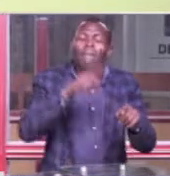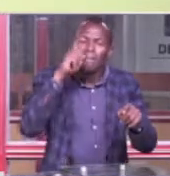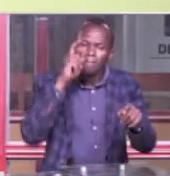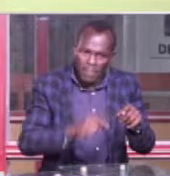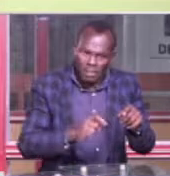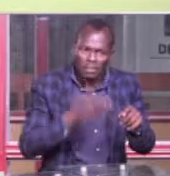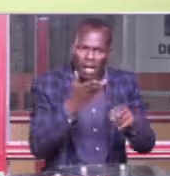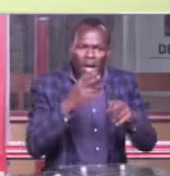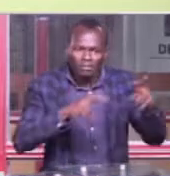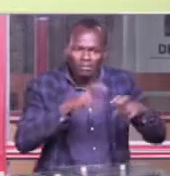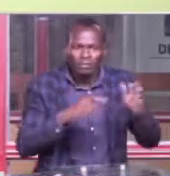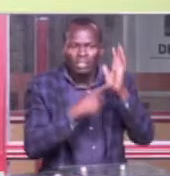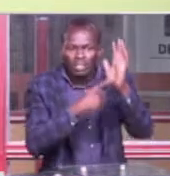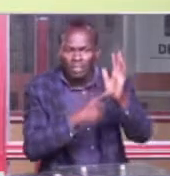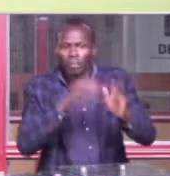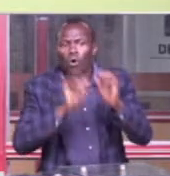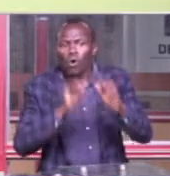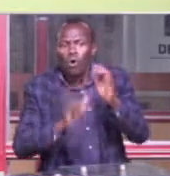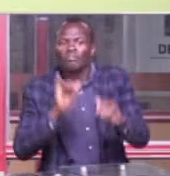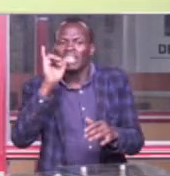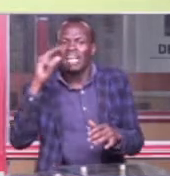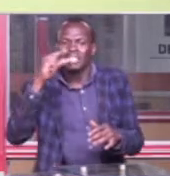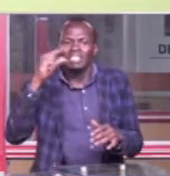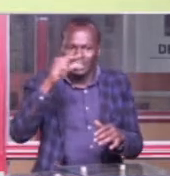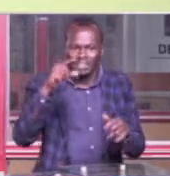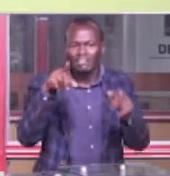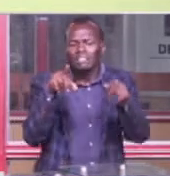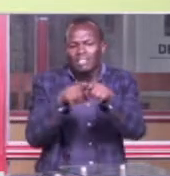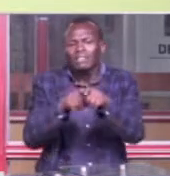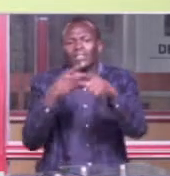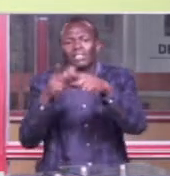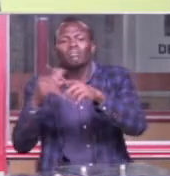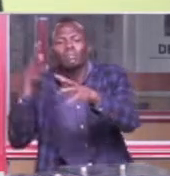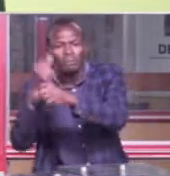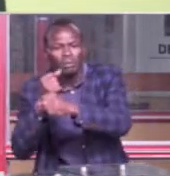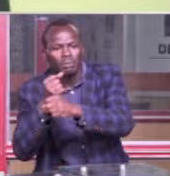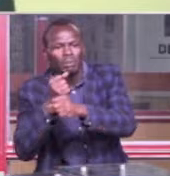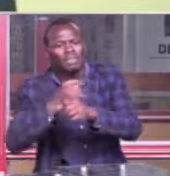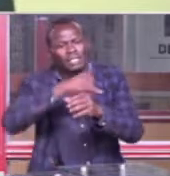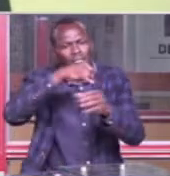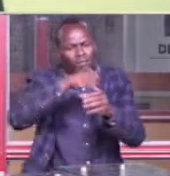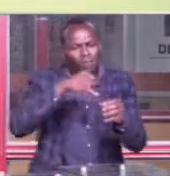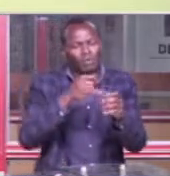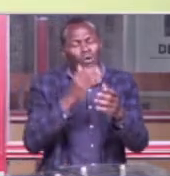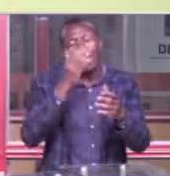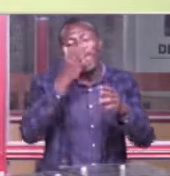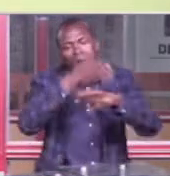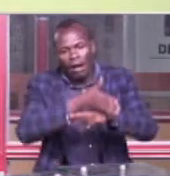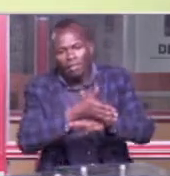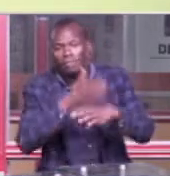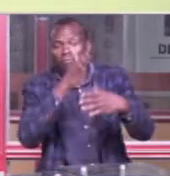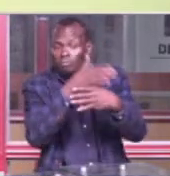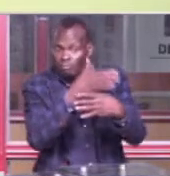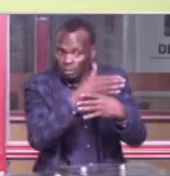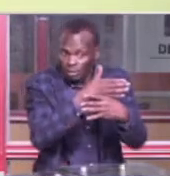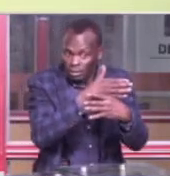ebirala ebivunaanyizibwa balina okubeera nga banoonyereza ku bintu ebyo byayogeddwa omukungu ono. Bwe kitaba ekyo bwe kityo, kiba kitulaga nti